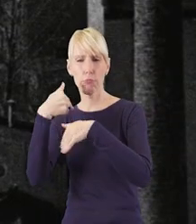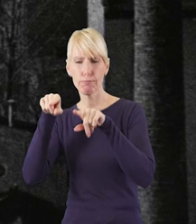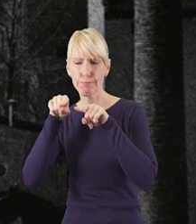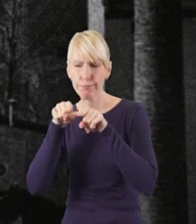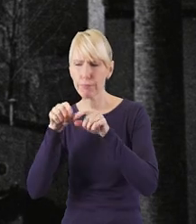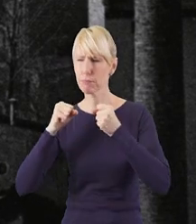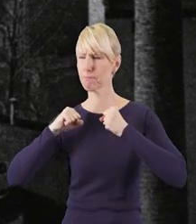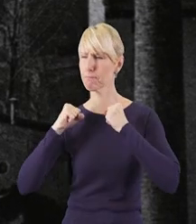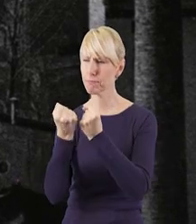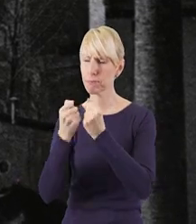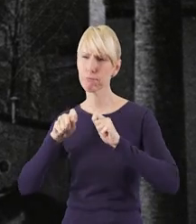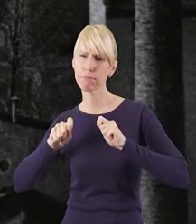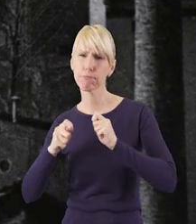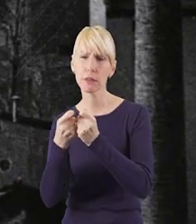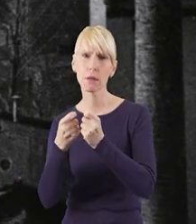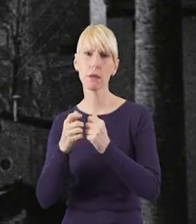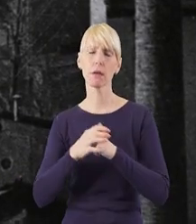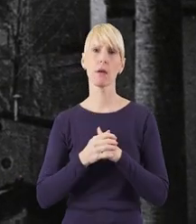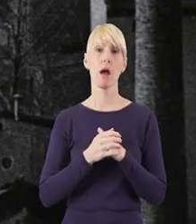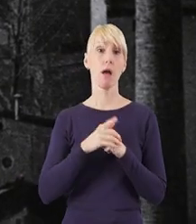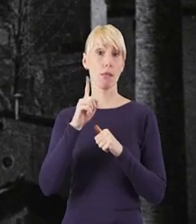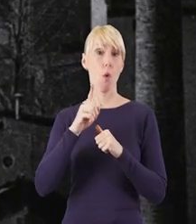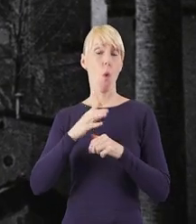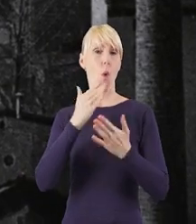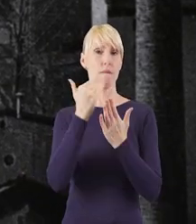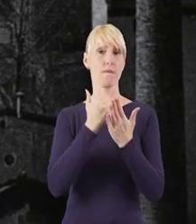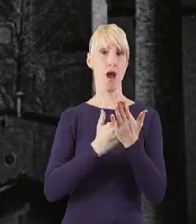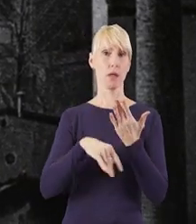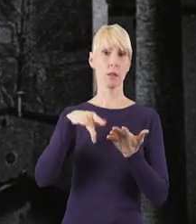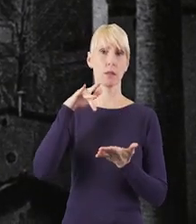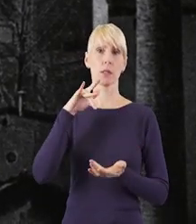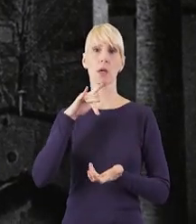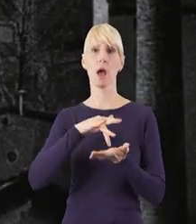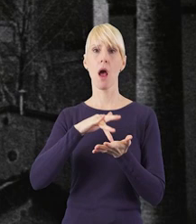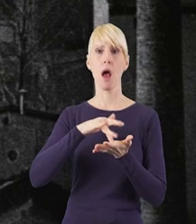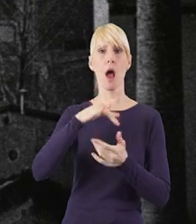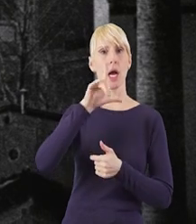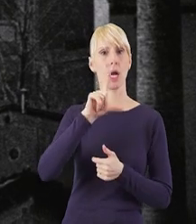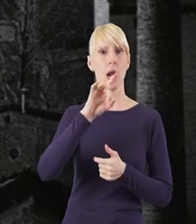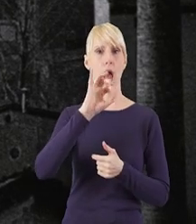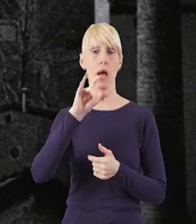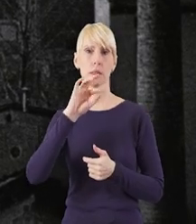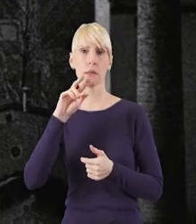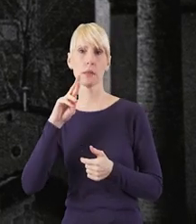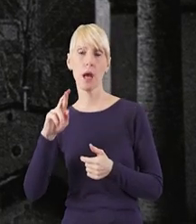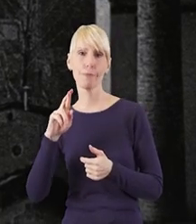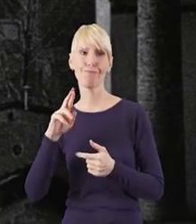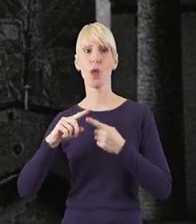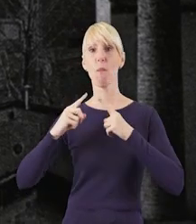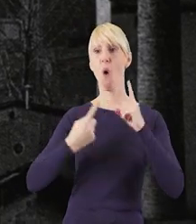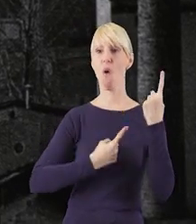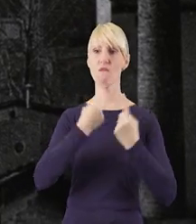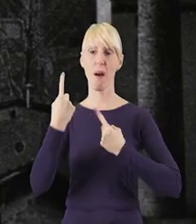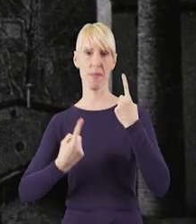upokarzania. Warunki w obozie na Glazerze były dramatycznie złe. Pofabryczne